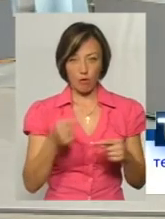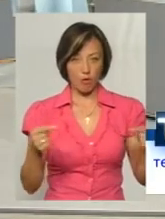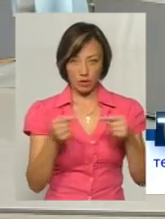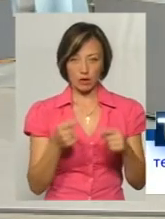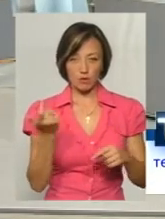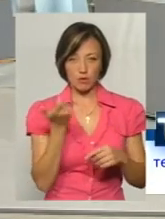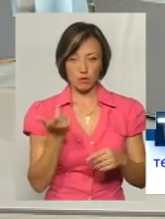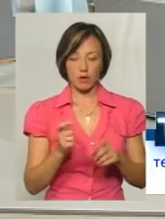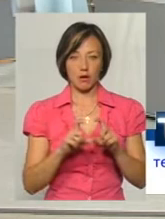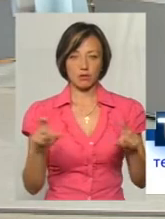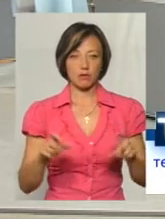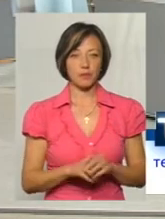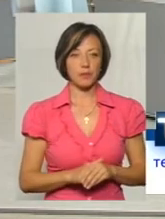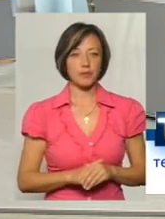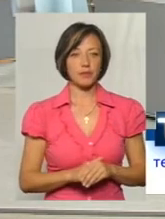даному.